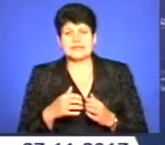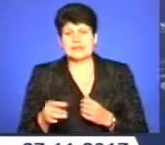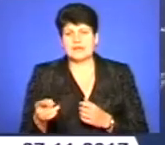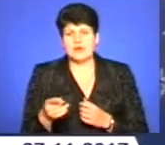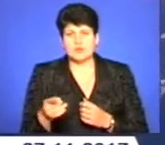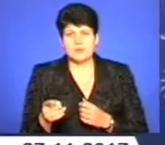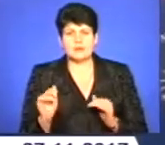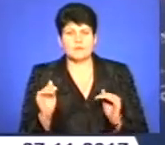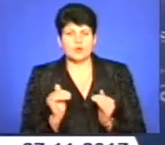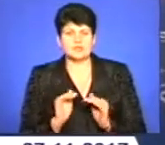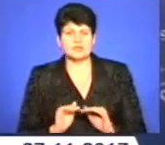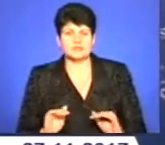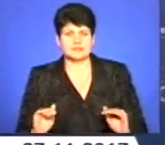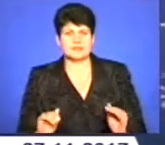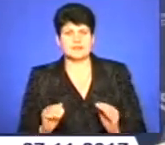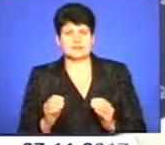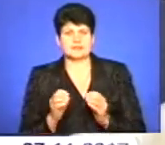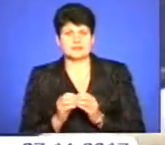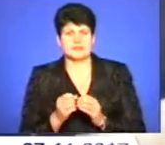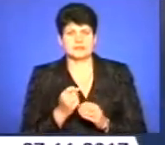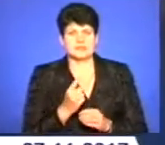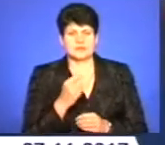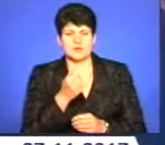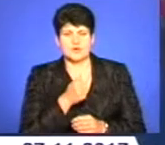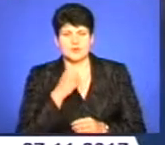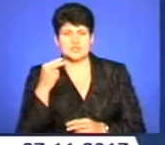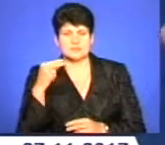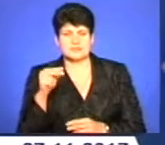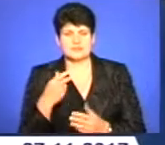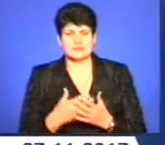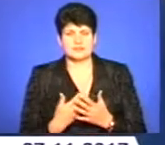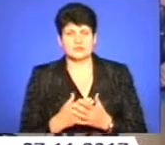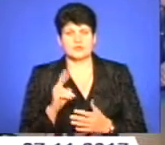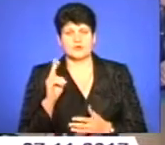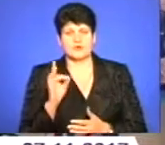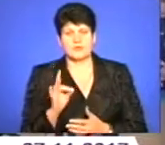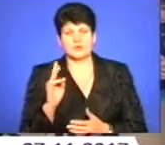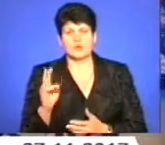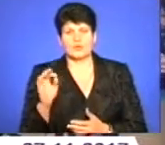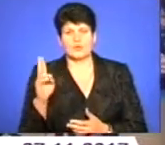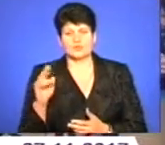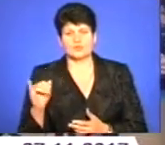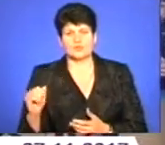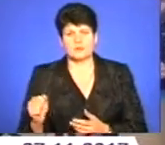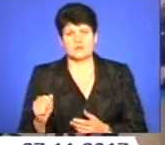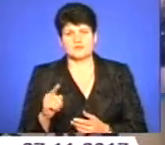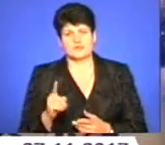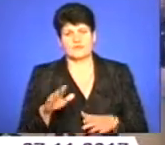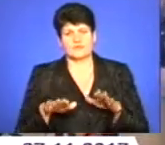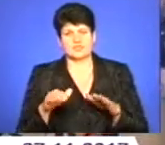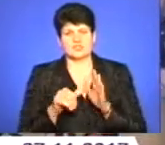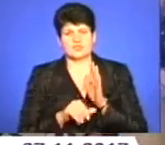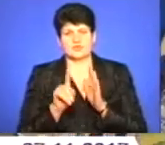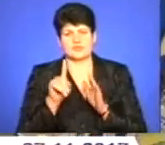категорії молодших дітей віком 10-11 років чемпіонський титул здобув Роман Коцюба. Серед молоді у вазі 61 кілограм